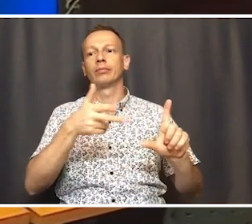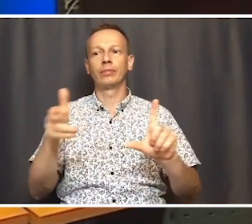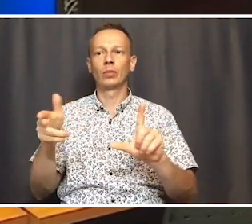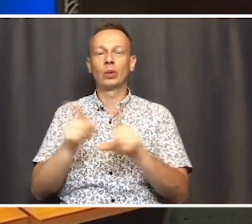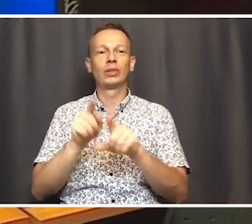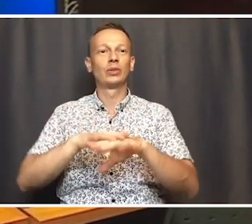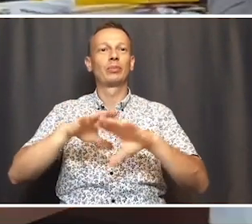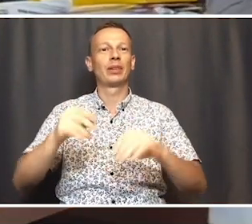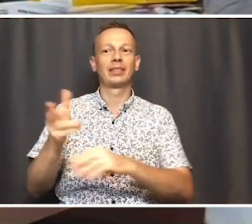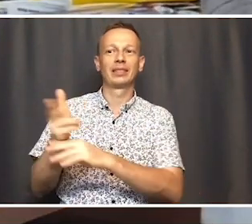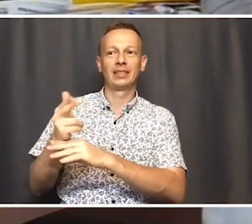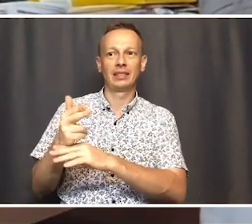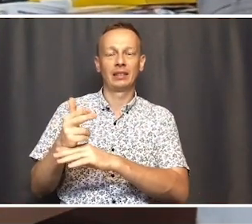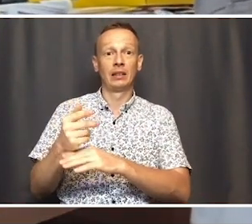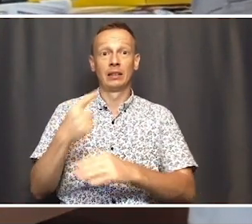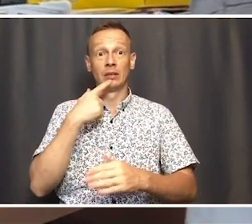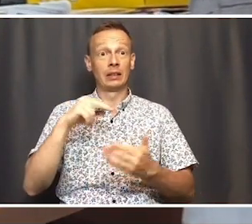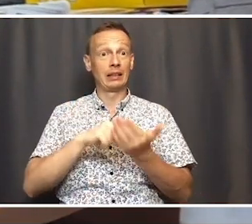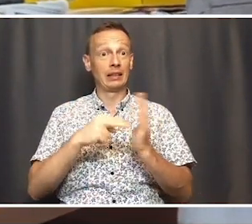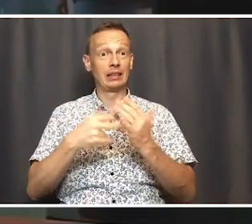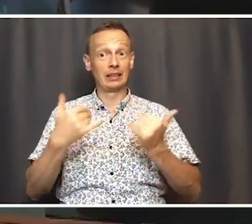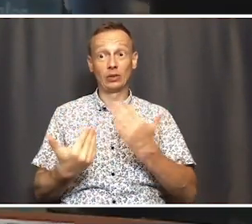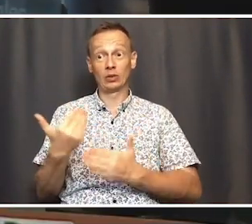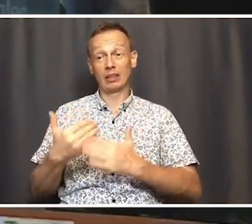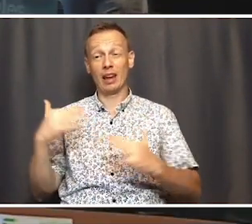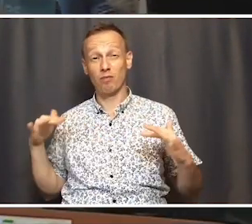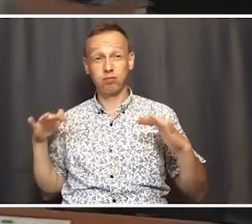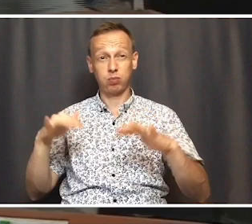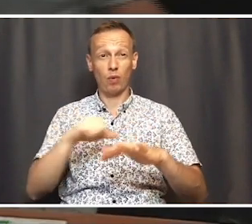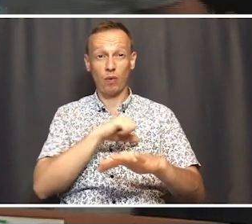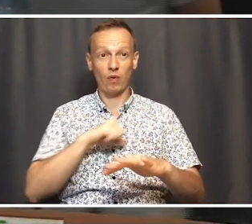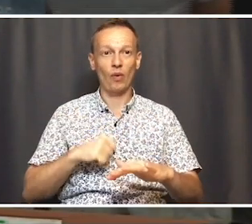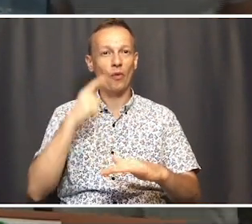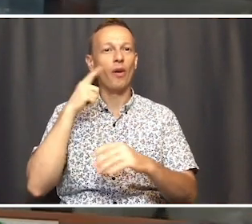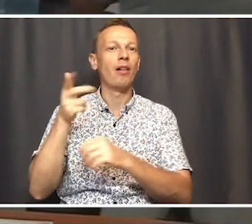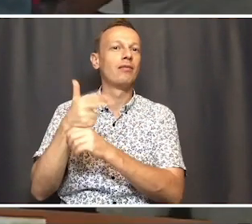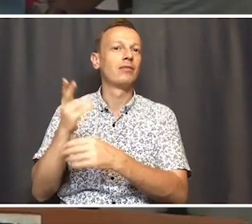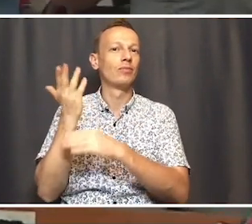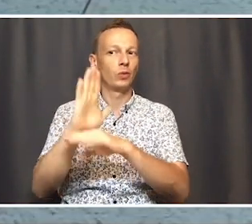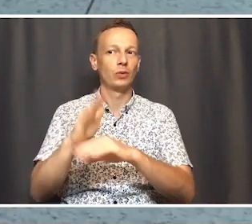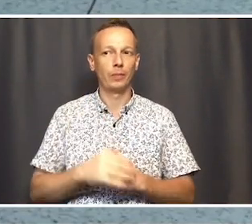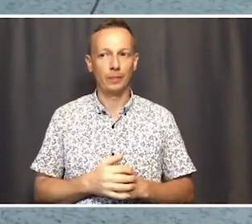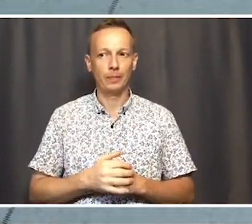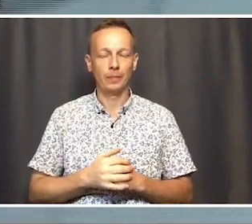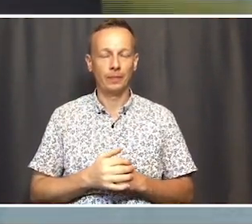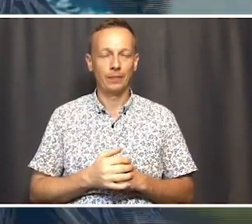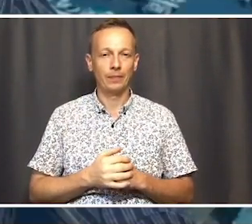captation des plateaux. Affluence technique inhabituelle au sein de la rédaction ce matin. Image de Hiro